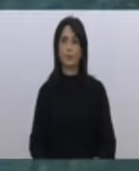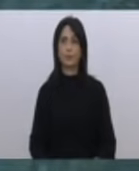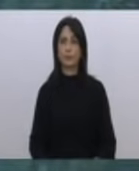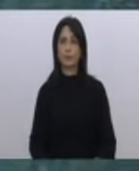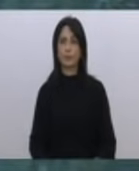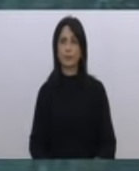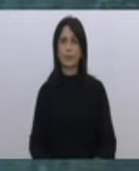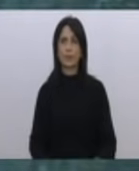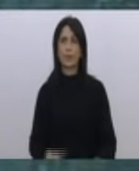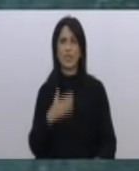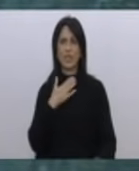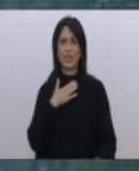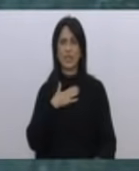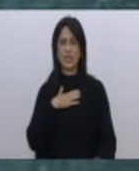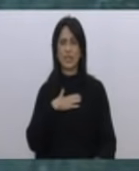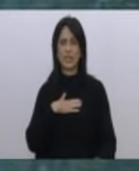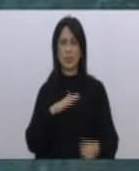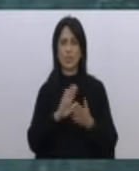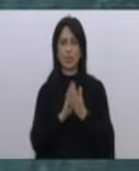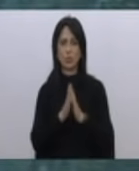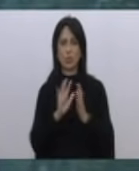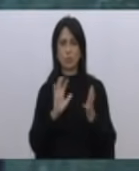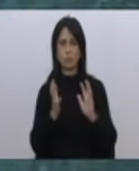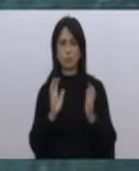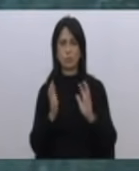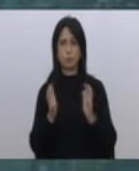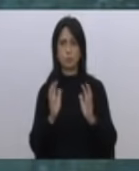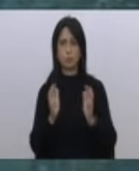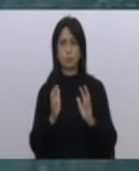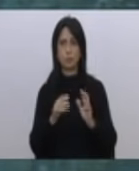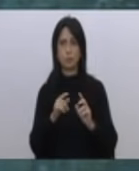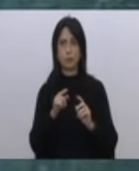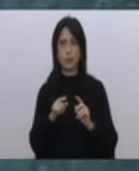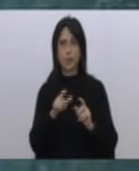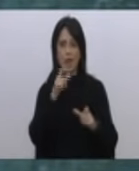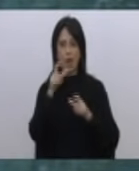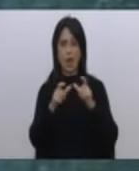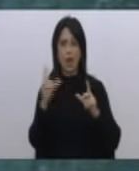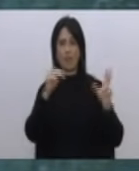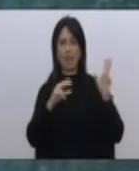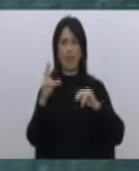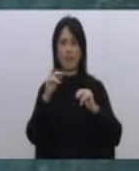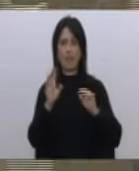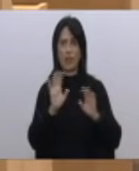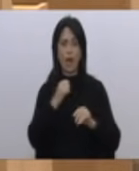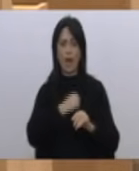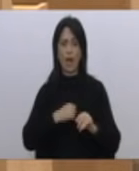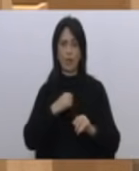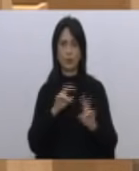ვეცით რა, საკმაოდ ტურბულენტური სიტუაციაა და ეს გადაზახილები,